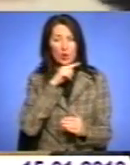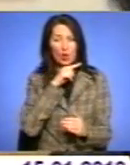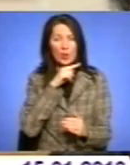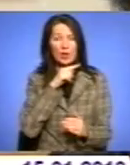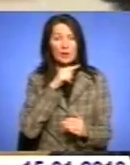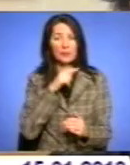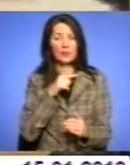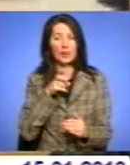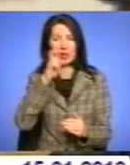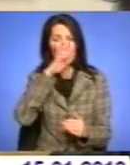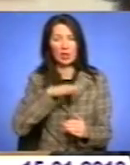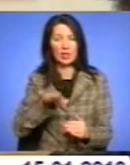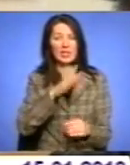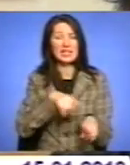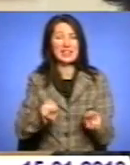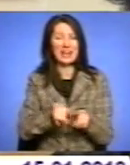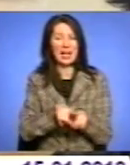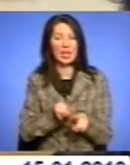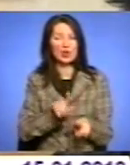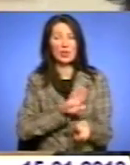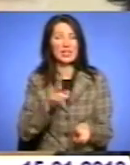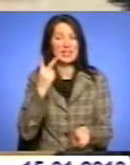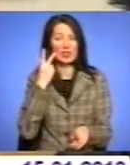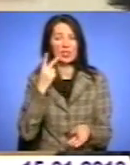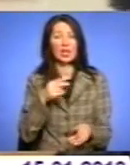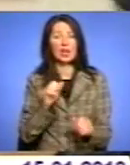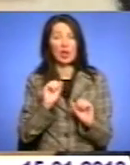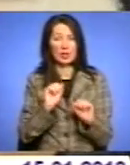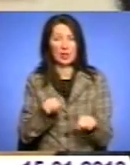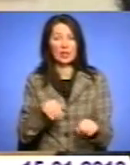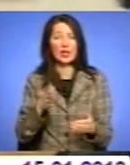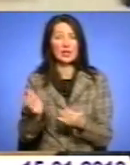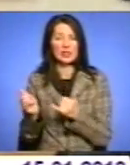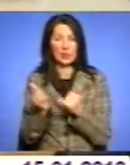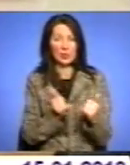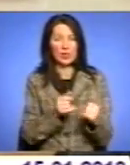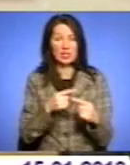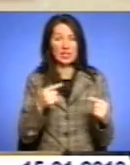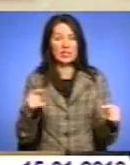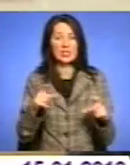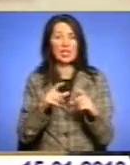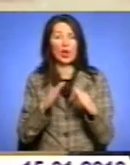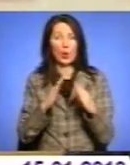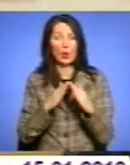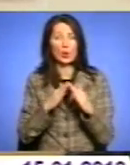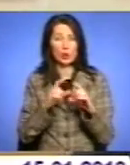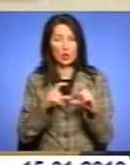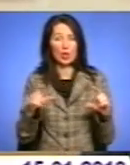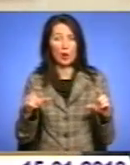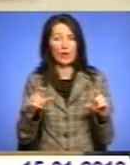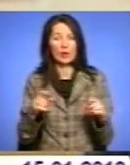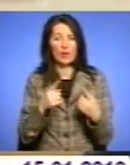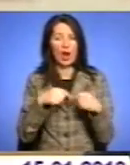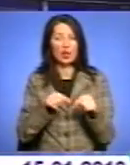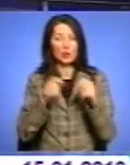економіка в країні така, що не завжди здатна забезпечити різні установи, а тим більше в галузі